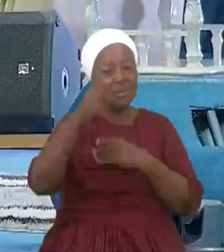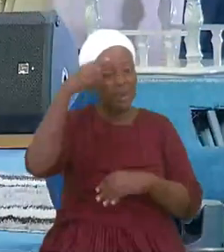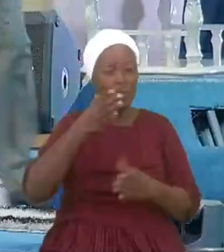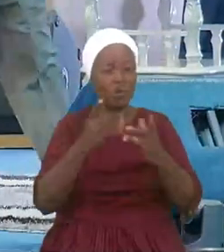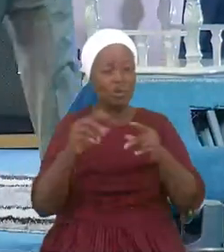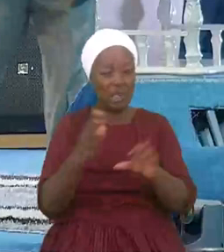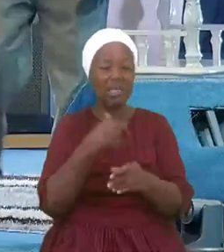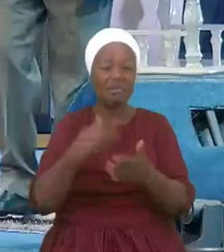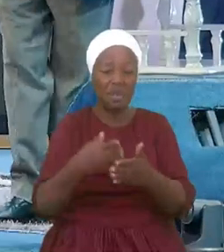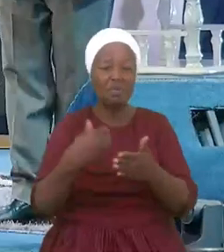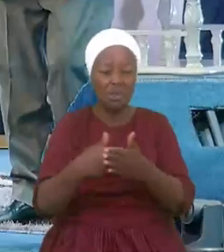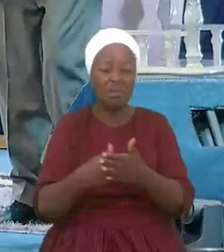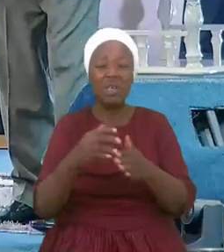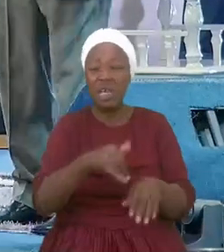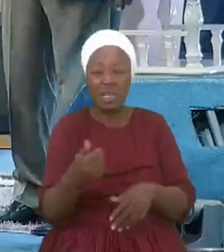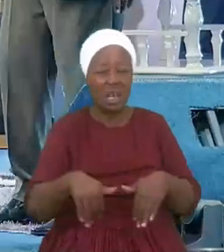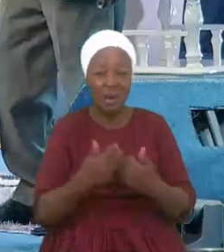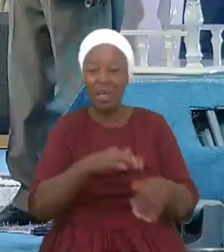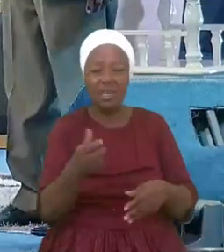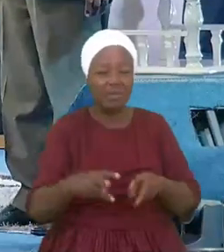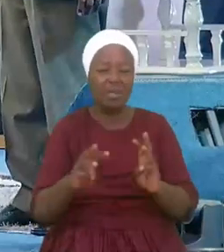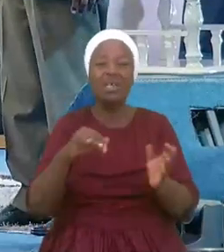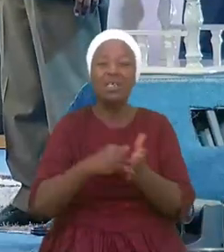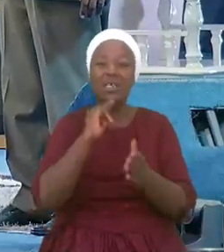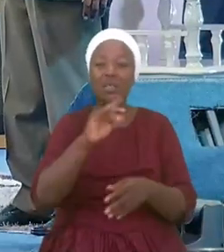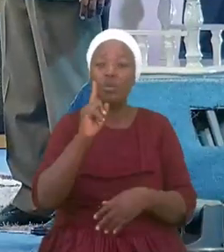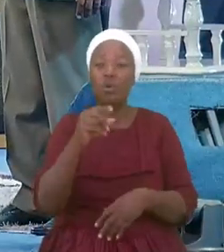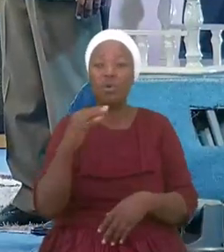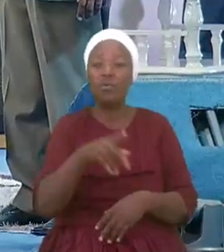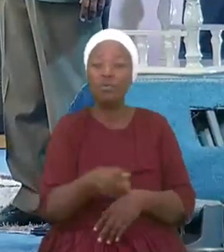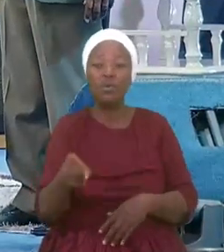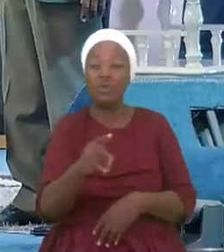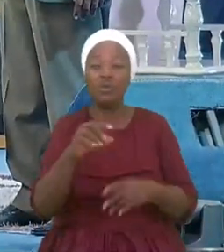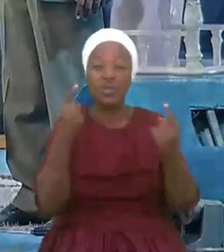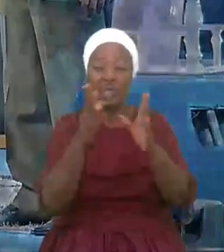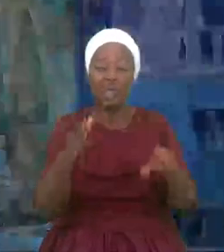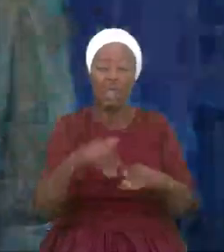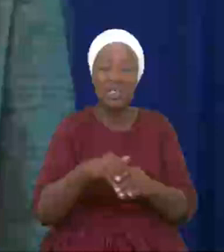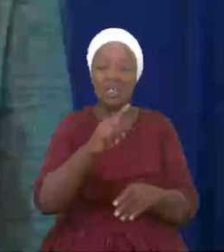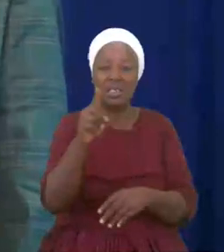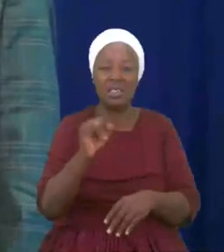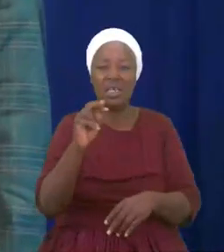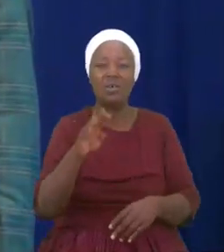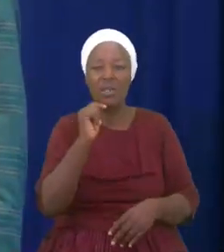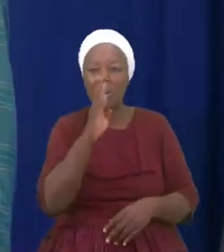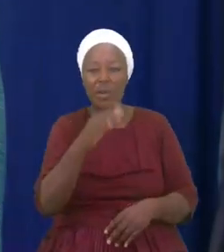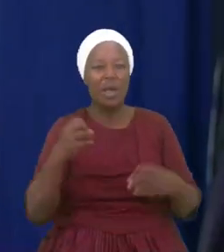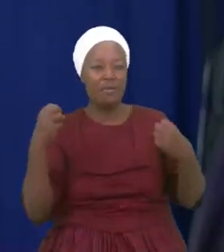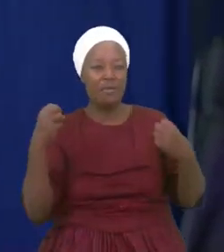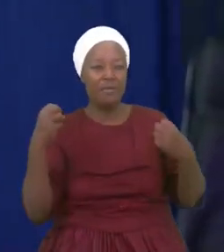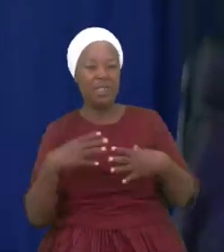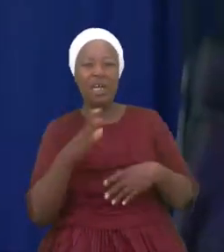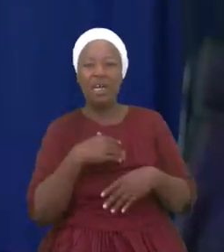tromperie alors détruisent les gens et vivre à voir l'argent de toute manière